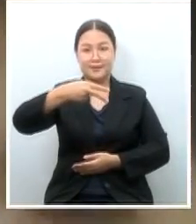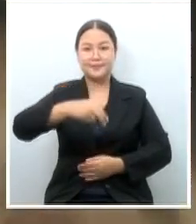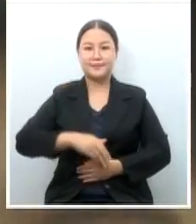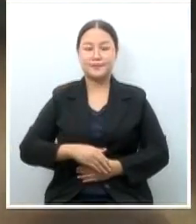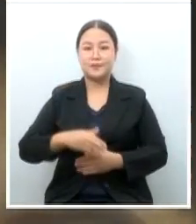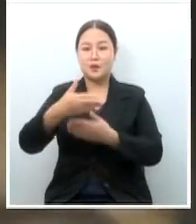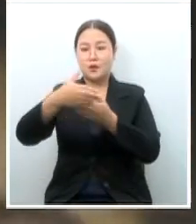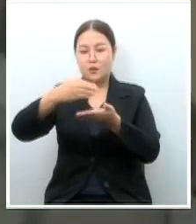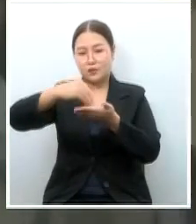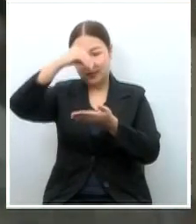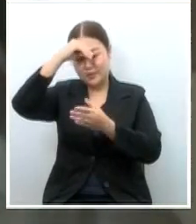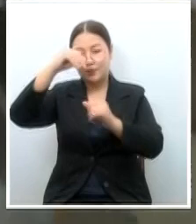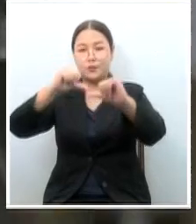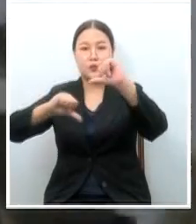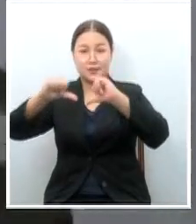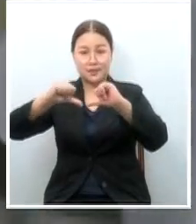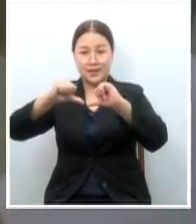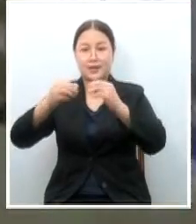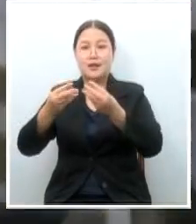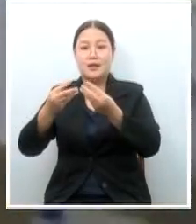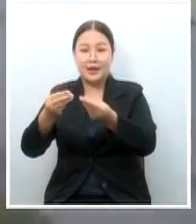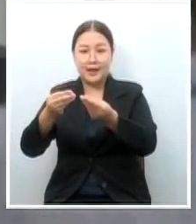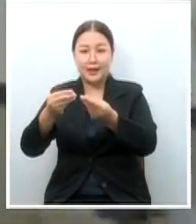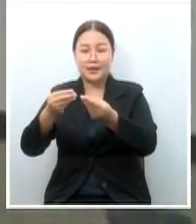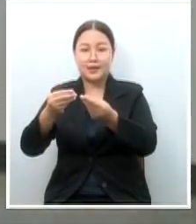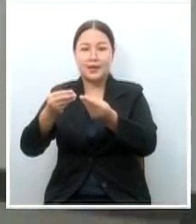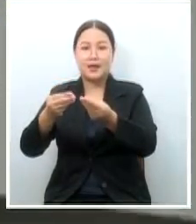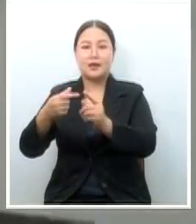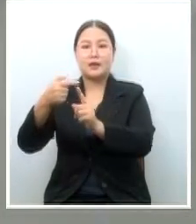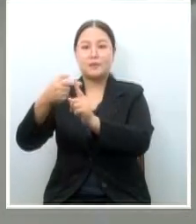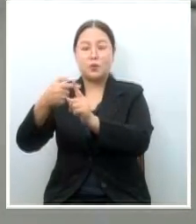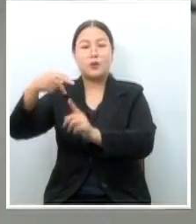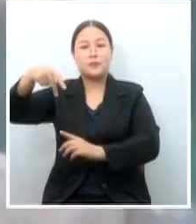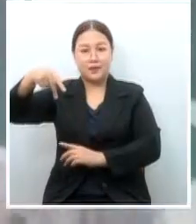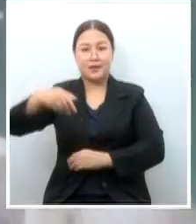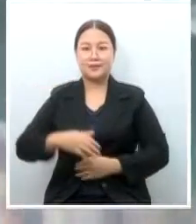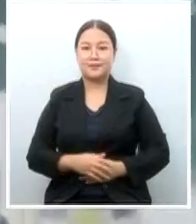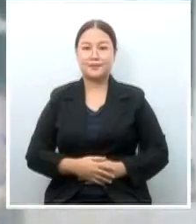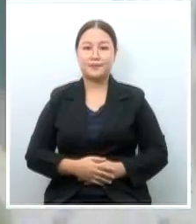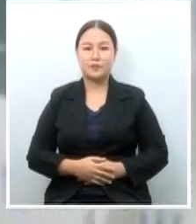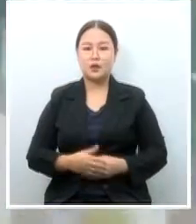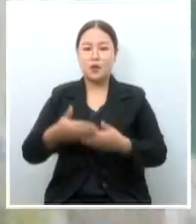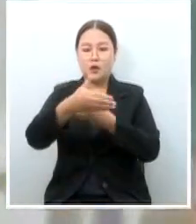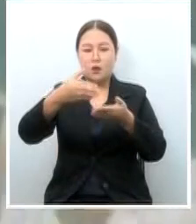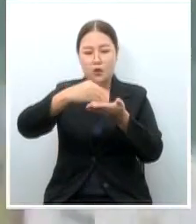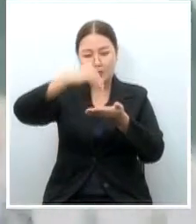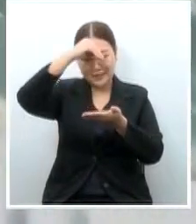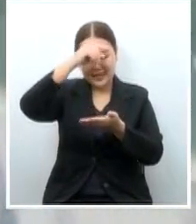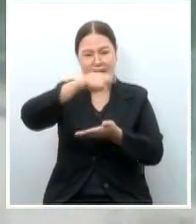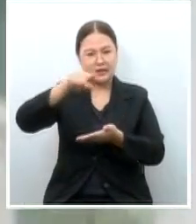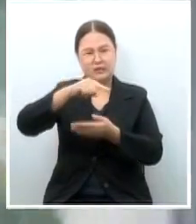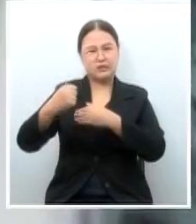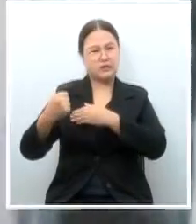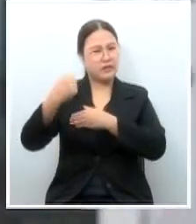ห้องเรียนพิเศษวิทยาศาสตร์คณิตศาสตร์กิตเต็ดห้องเรียนพิเศษภาษาอังกฤษเข้มข้น English